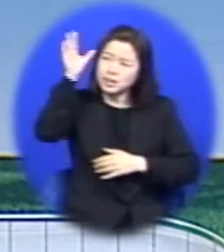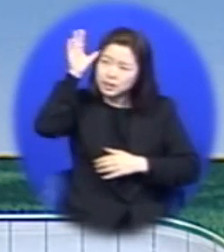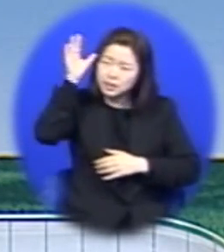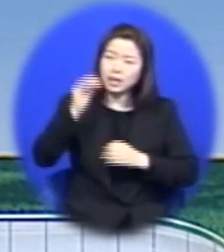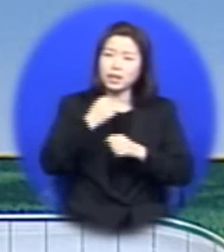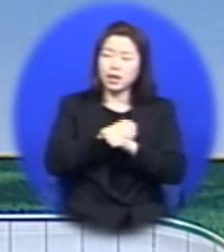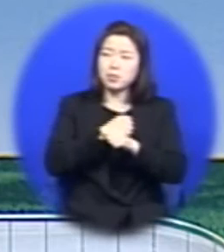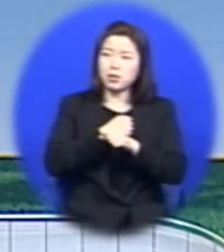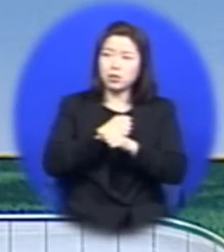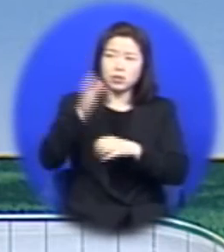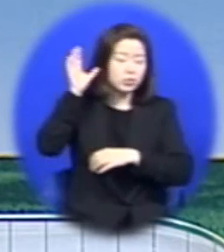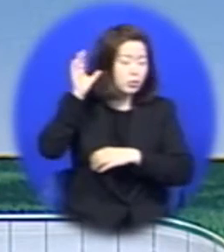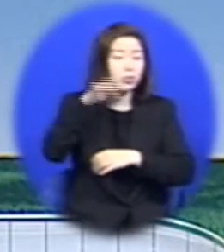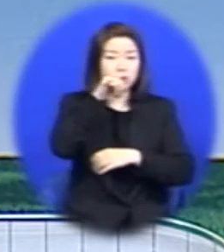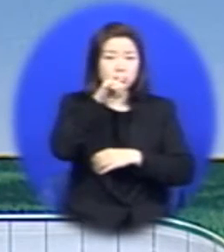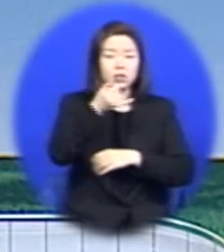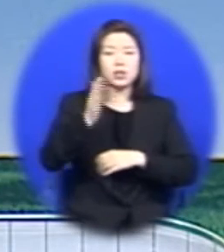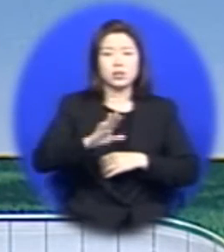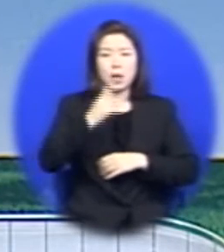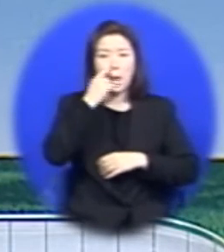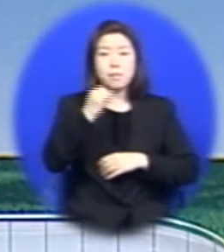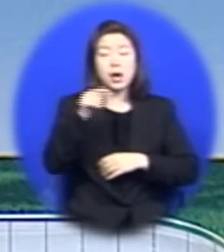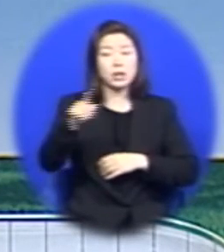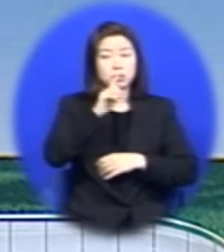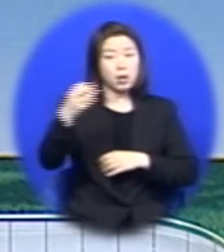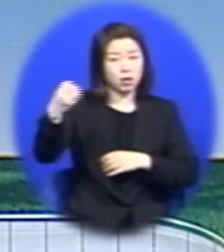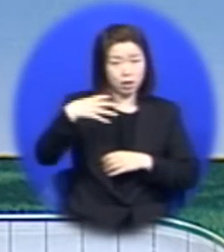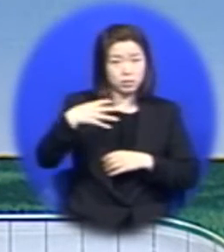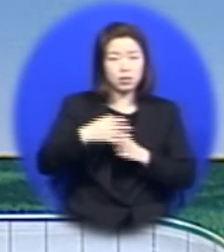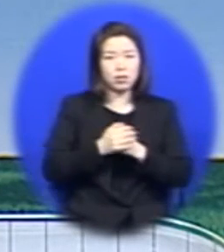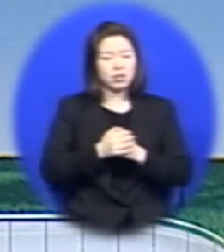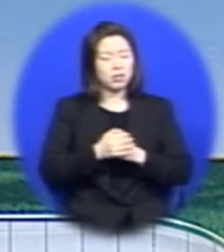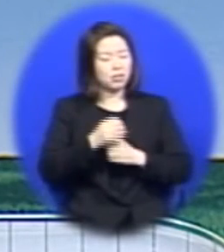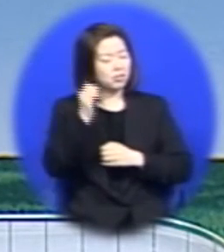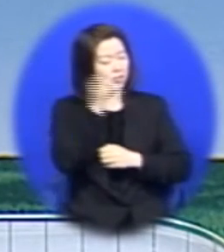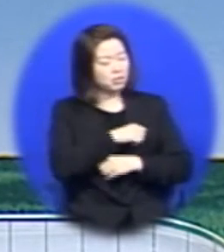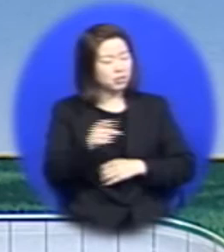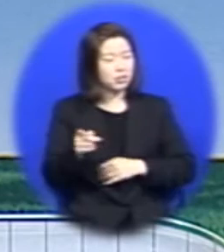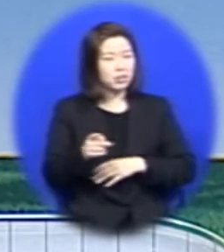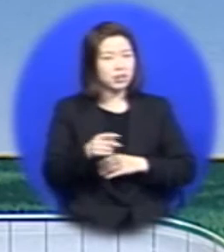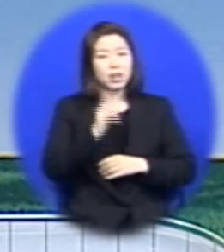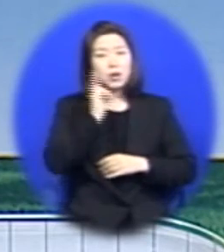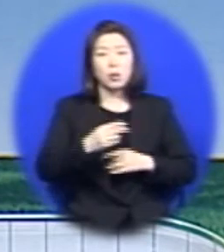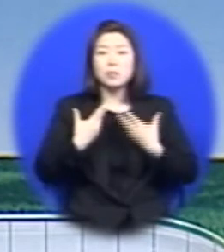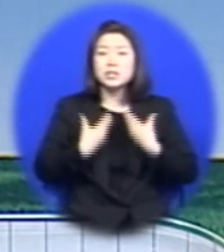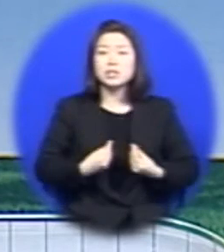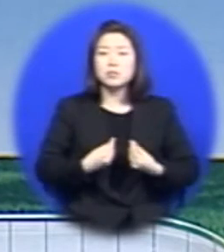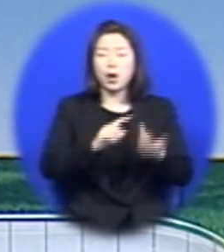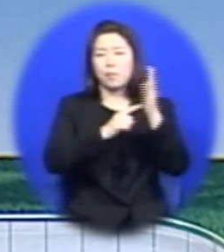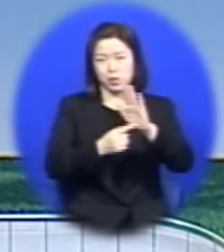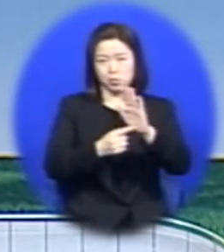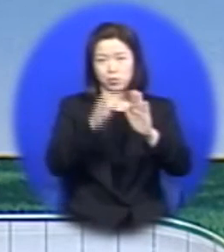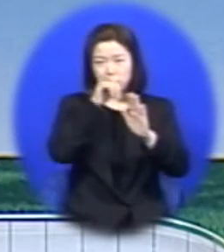뭐라고 대답할까? 근데 엄마가 그 이야기를 하니까 에이, 그러고는 너무 실망스러운 반응을